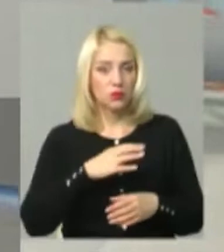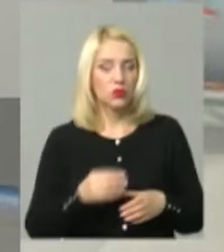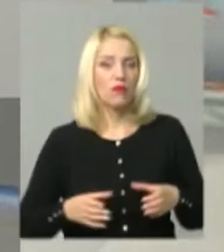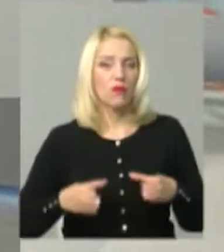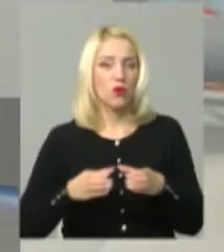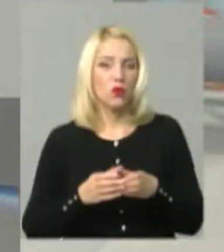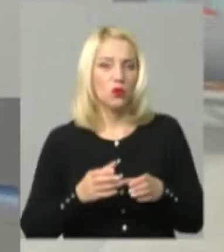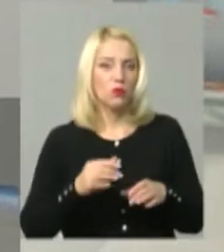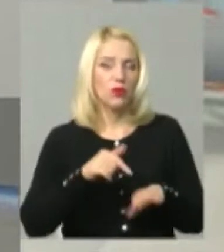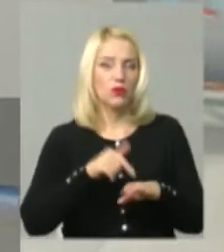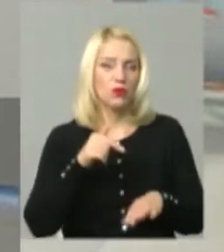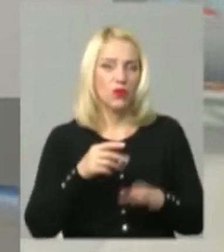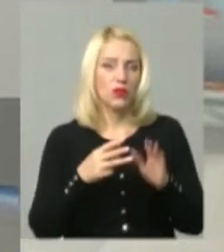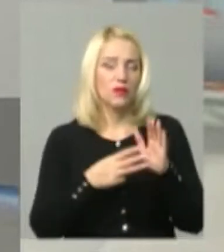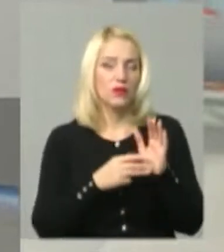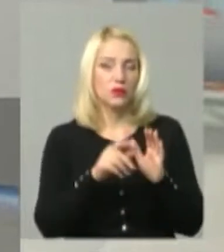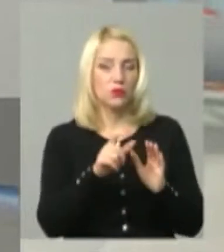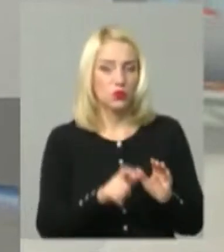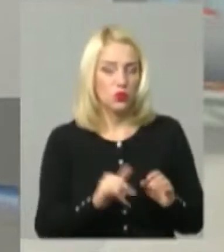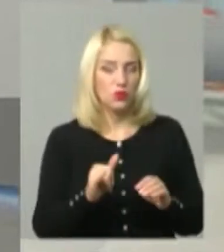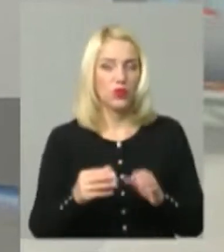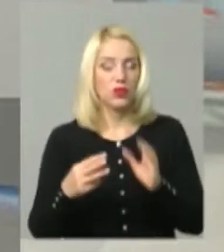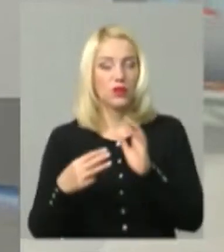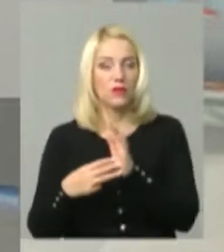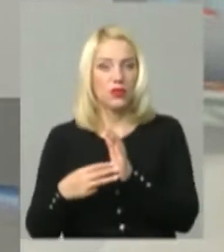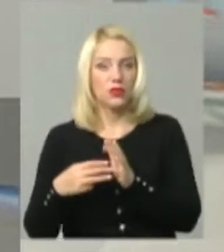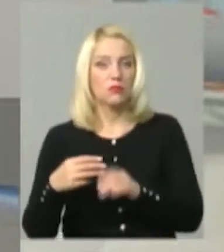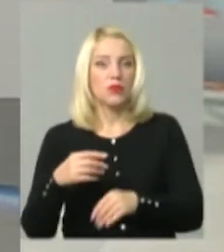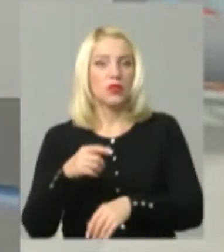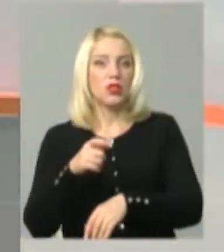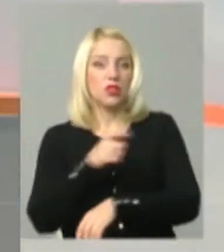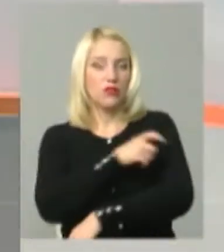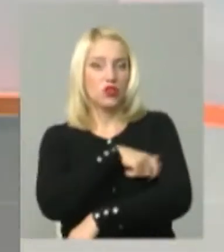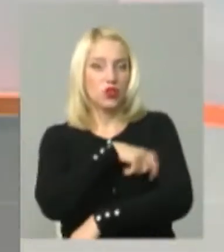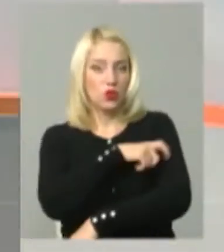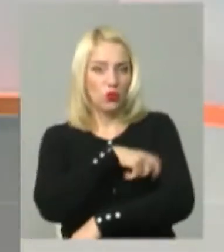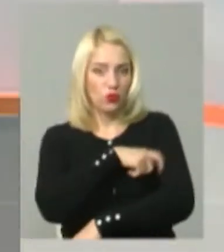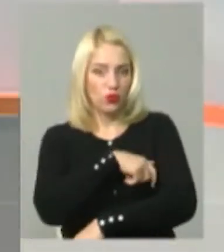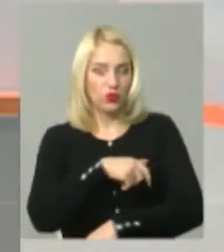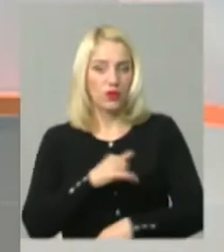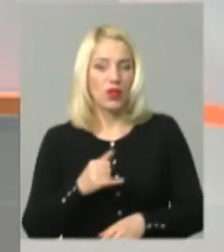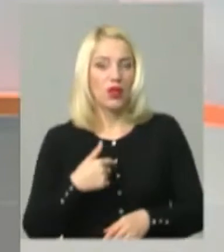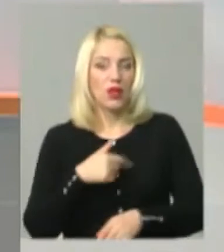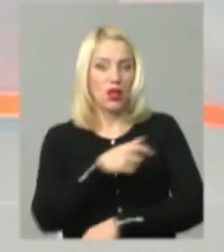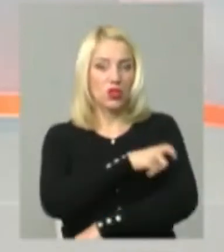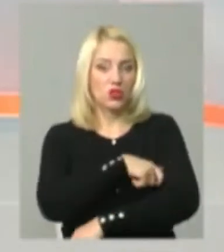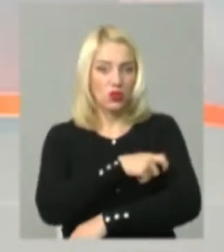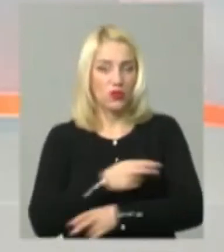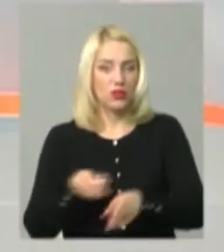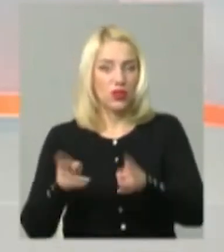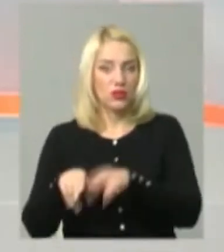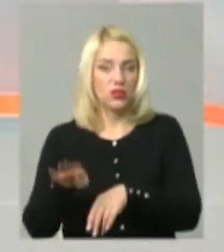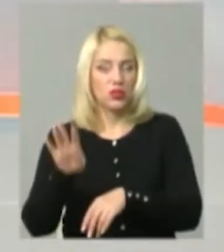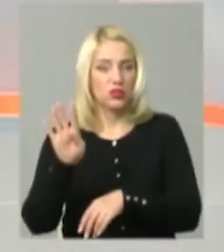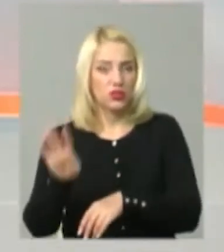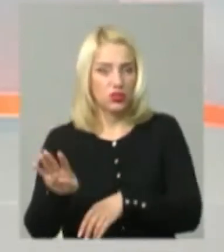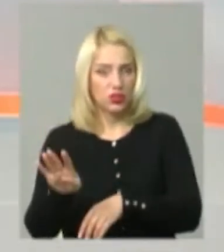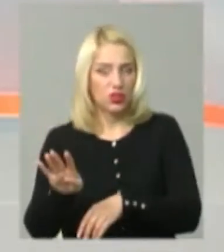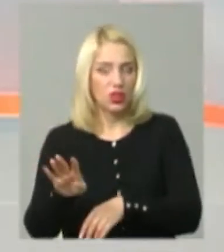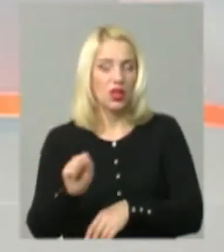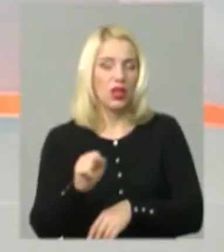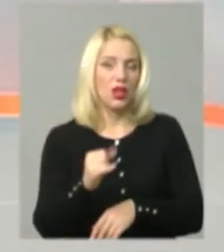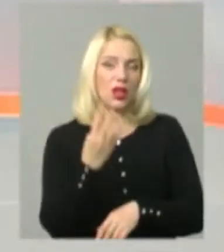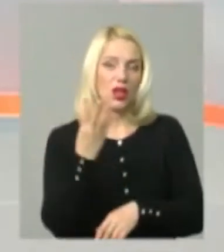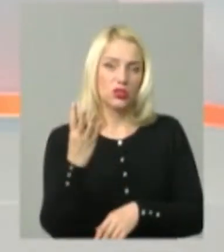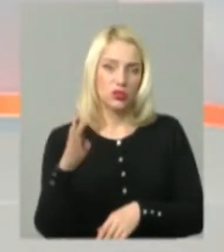реагування патрульної поліції 8 чоловік і 8 чоловік в черговій частині. Ми в черговій частині залишили 4, разом з тим